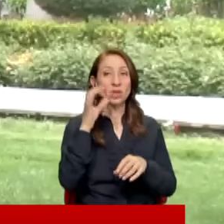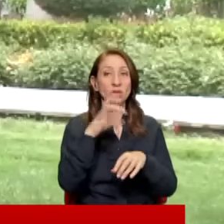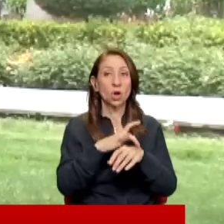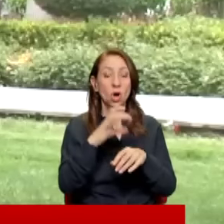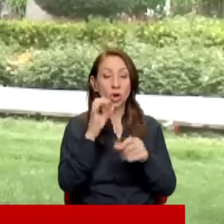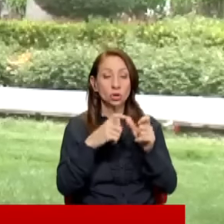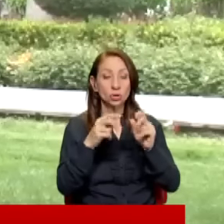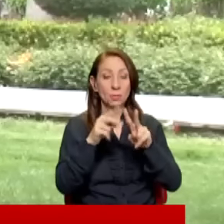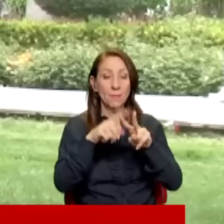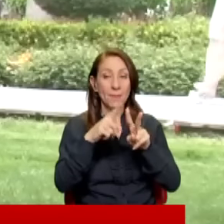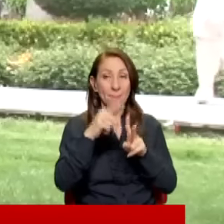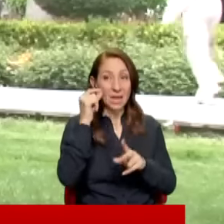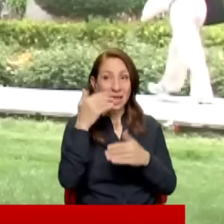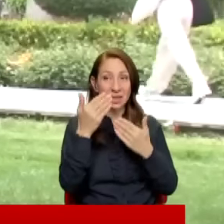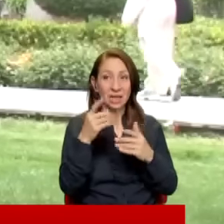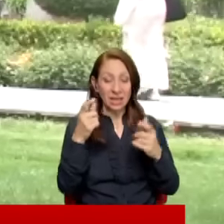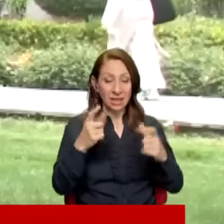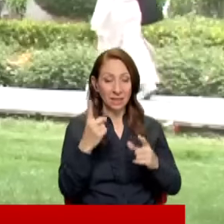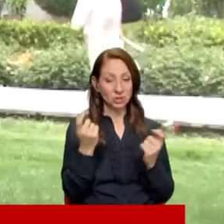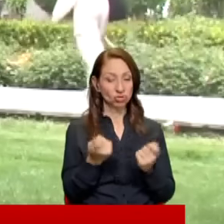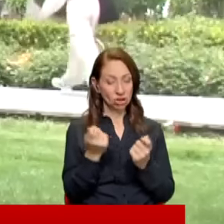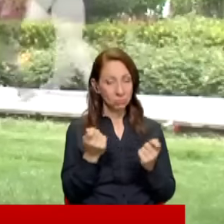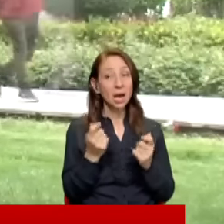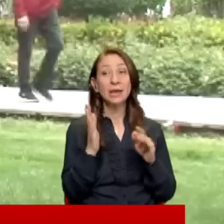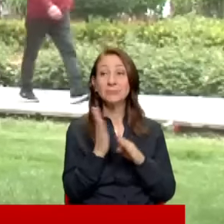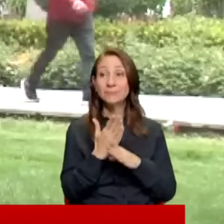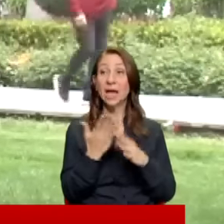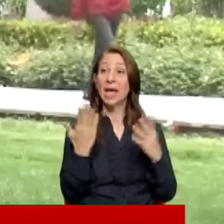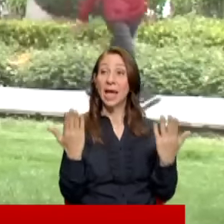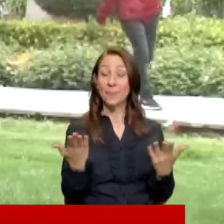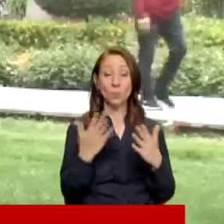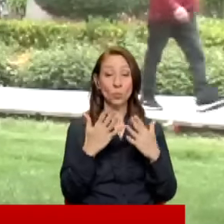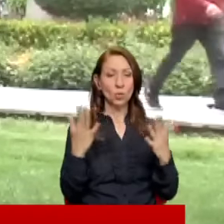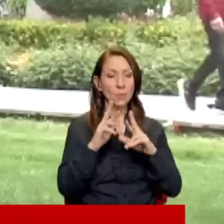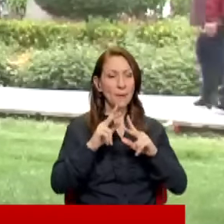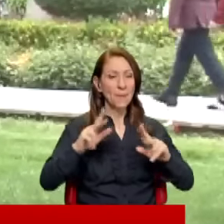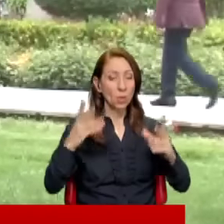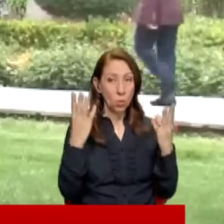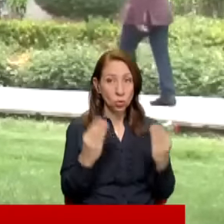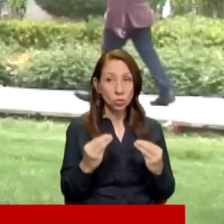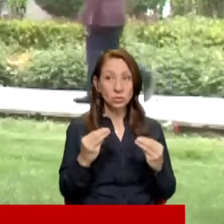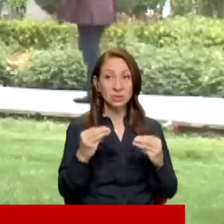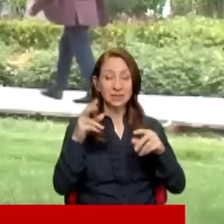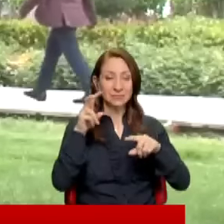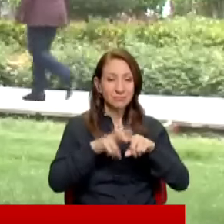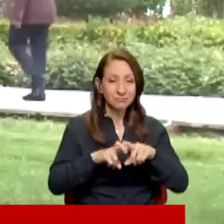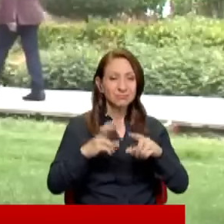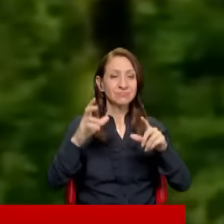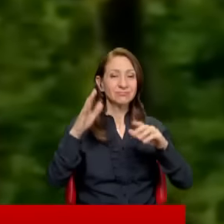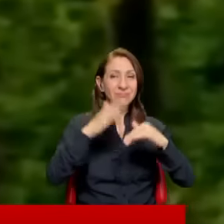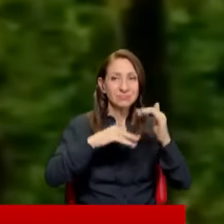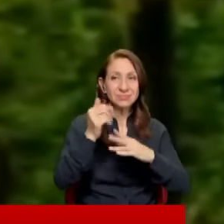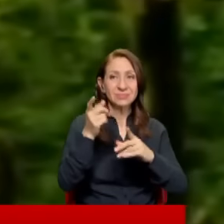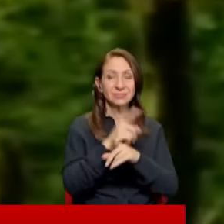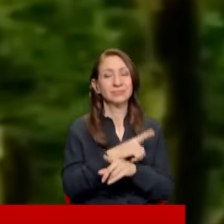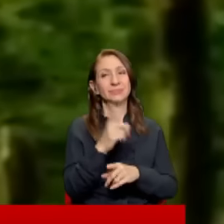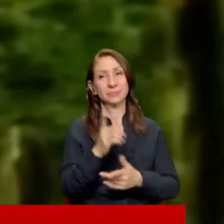Doktor Osman Özsoy vurguladı yerinde bir çalışma çünkü hem büyük tahribat oluyor yerleşimden vesairenin